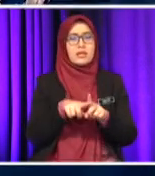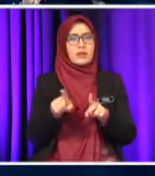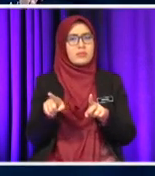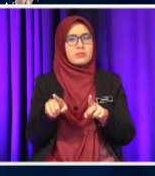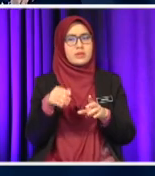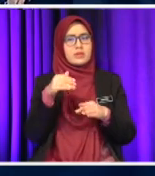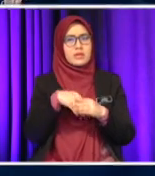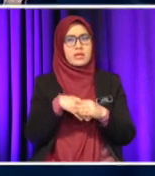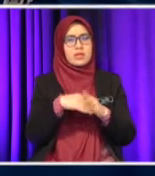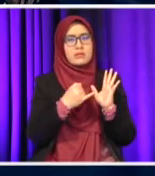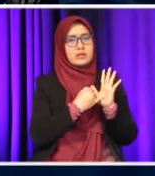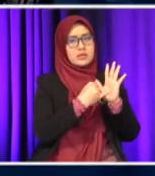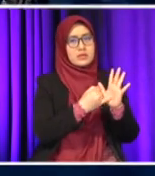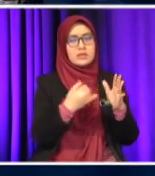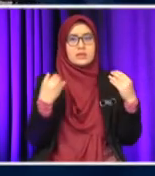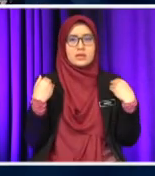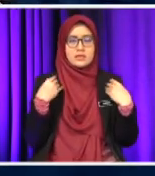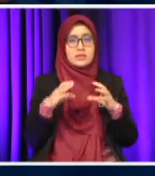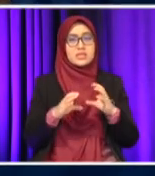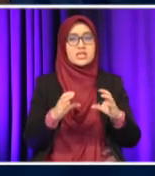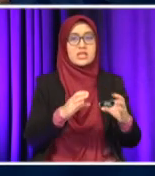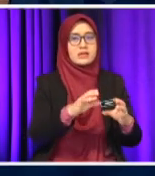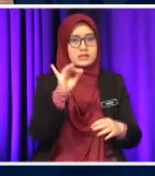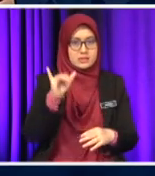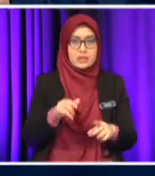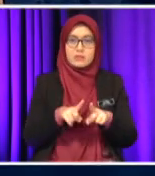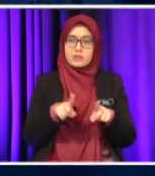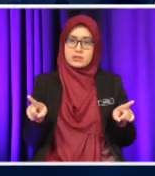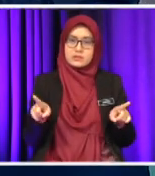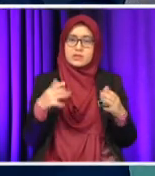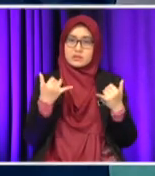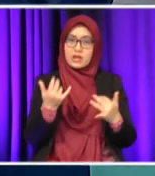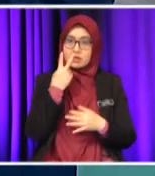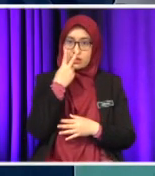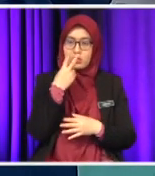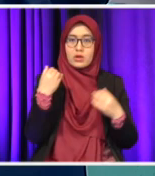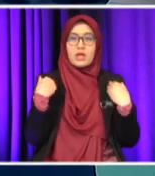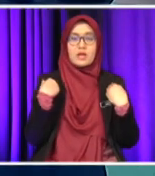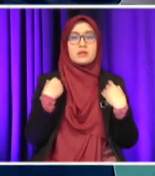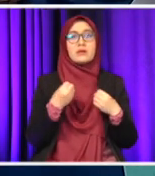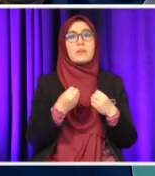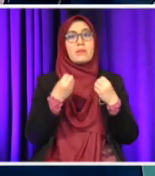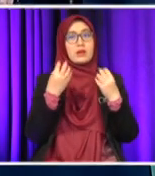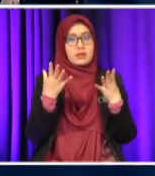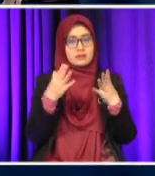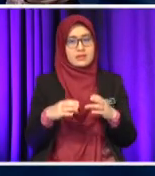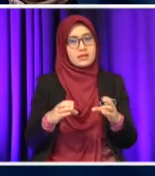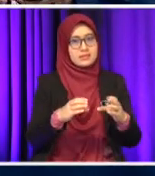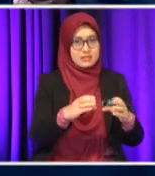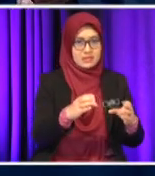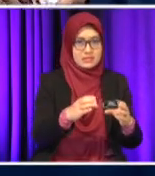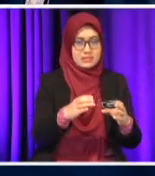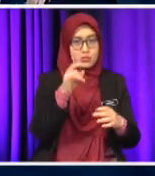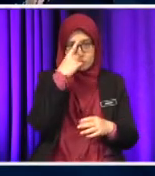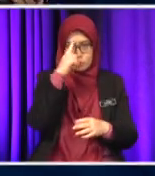pendekatan-pendekatan yang berbeda jadi kita tengok kita ada beberapa kaidah dalam mereka bentuk pengiklanan